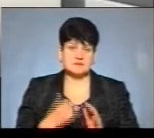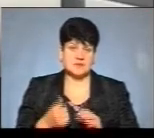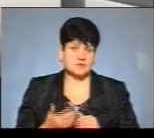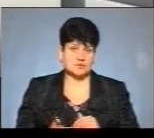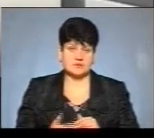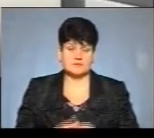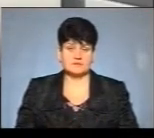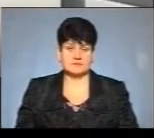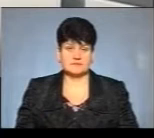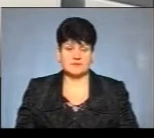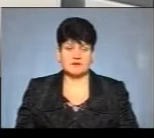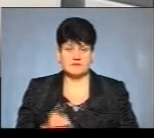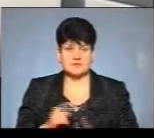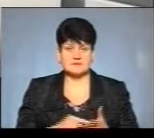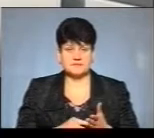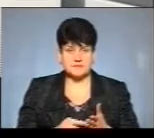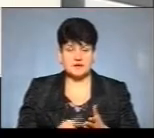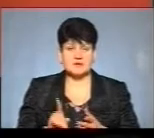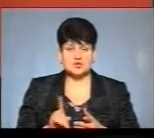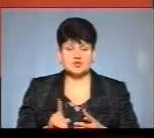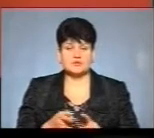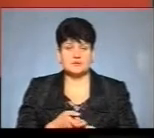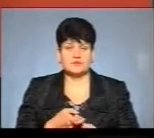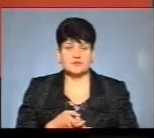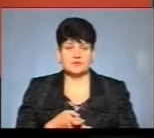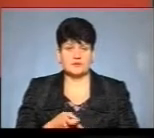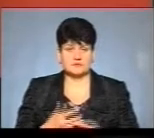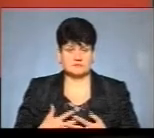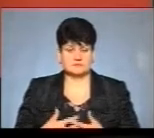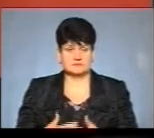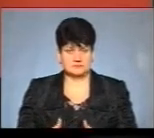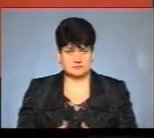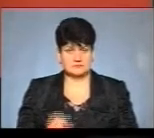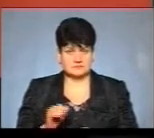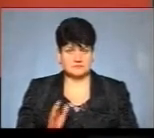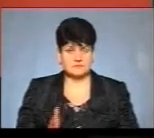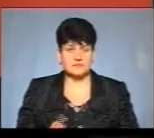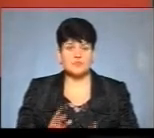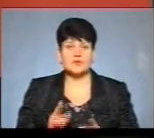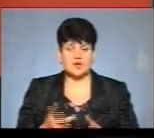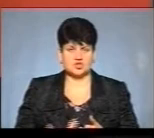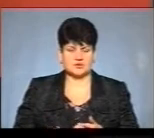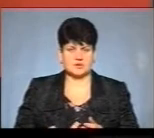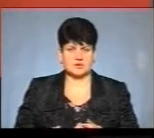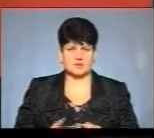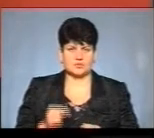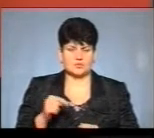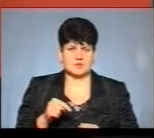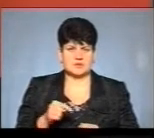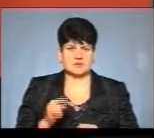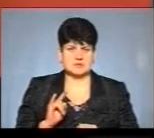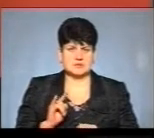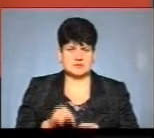років. А ви зазначили про те, що інфікування, зокрема, в утробі матері. Яким тоді життя є